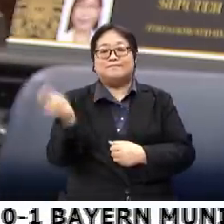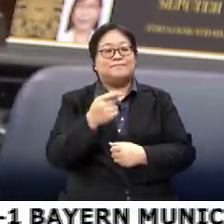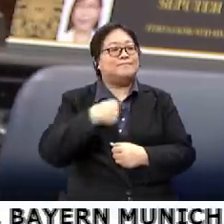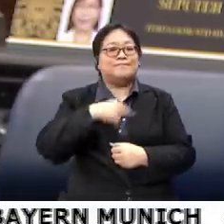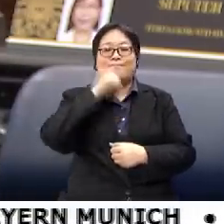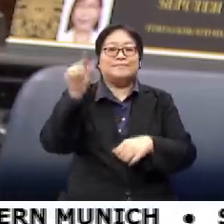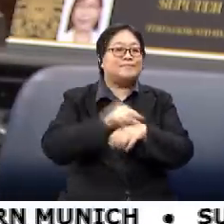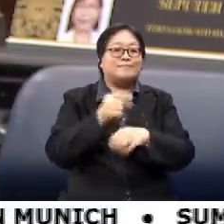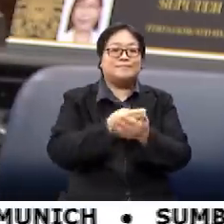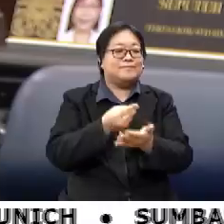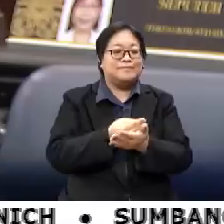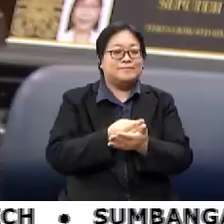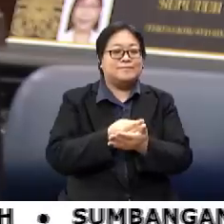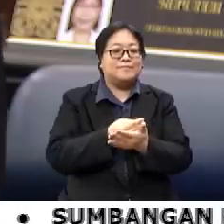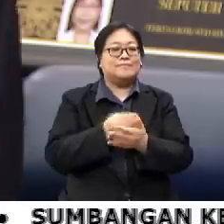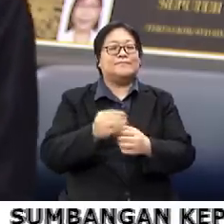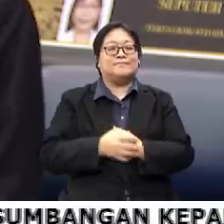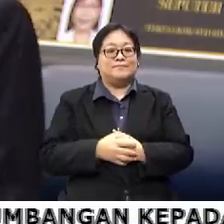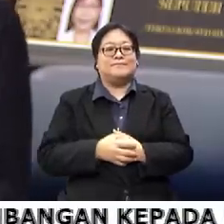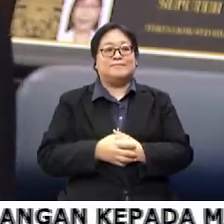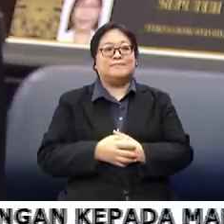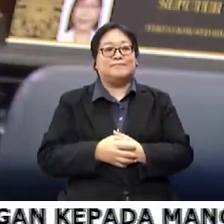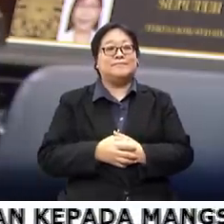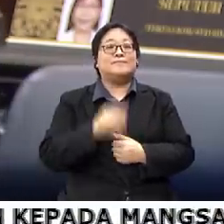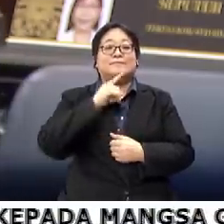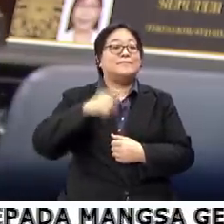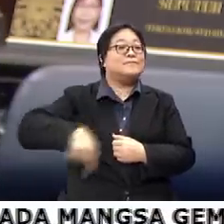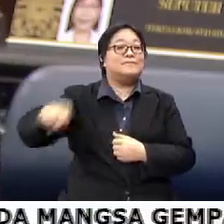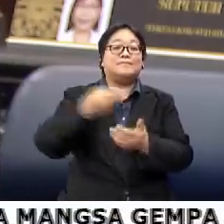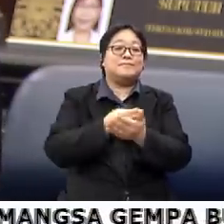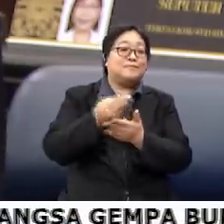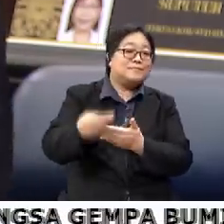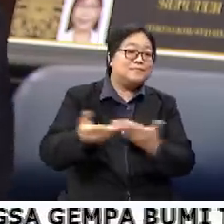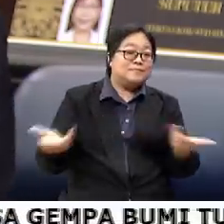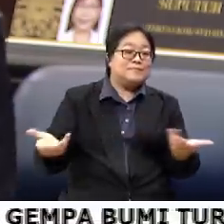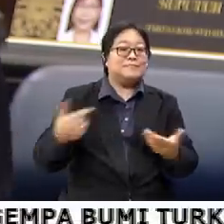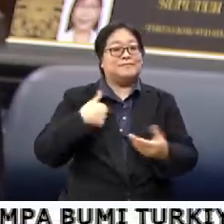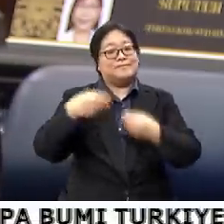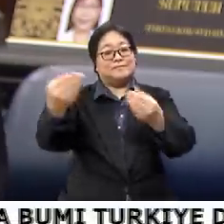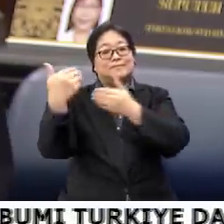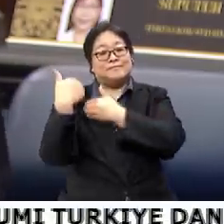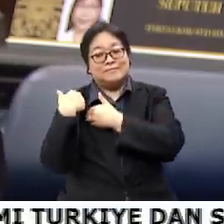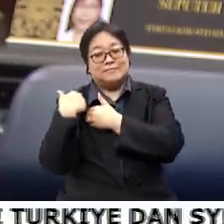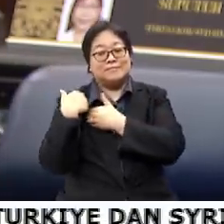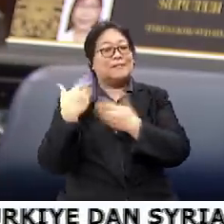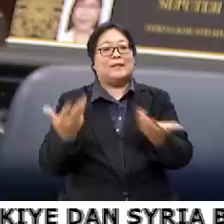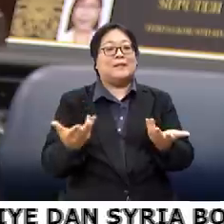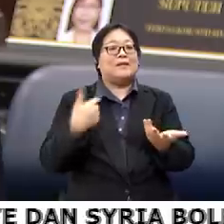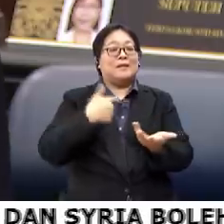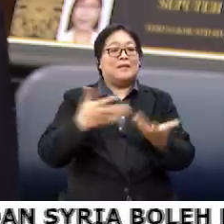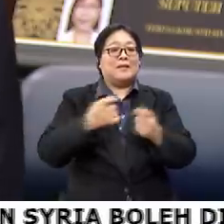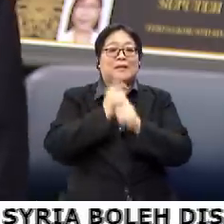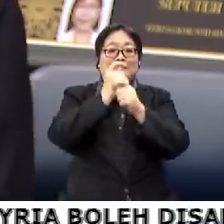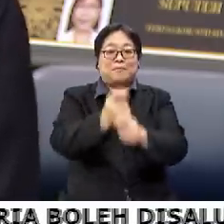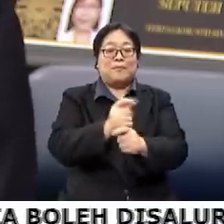gunakan duit itu untuk nakkan. Ya? Mereka dibeli, kita bagi jawatan untuk semata-mata kita nak